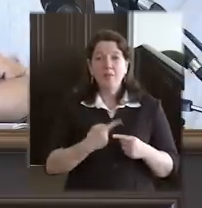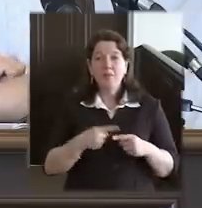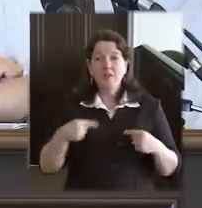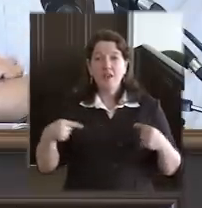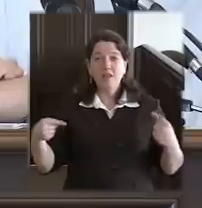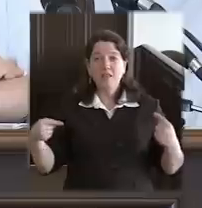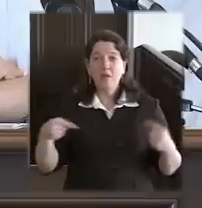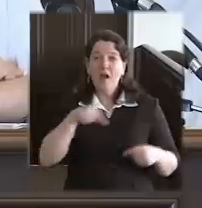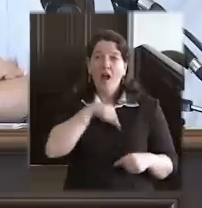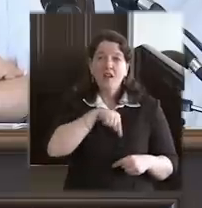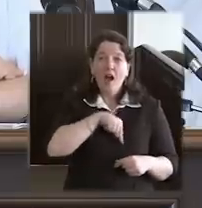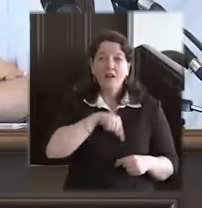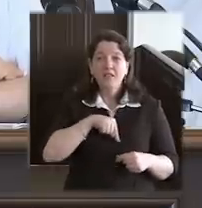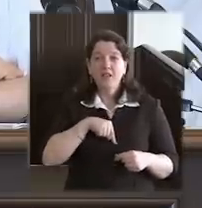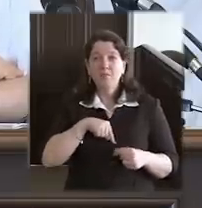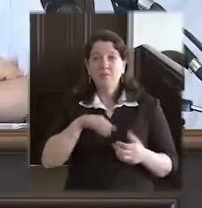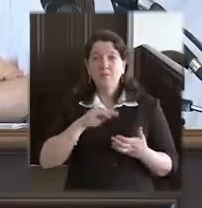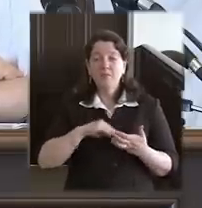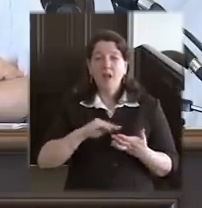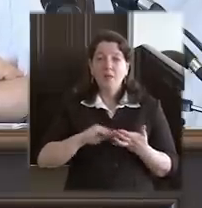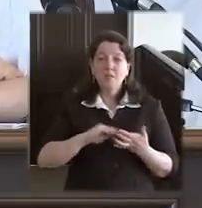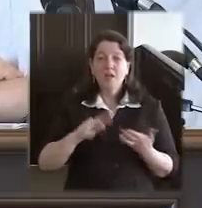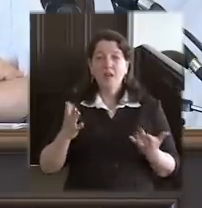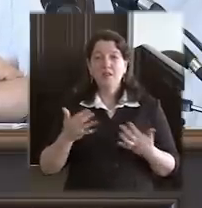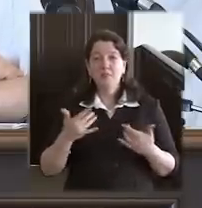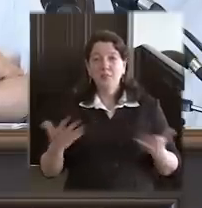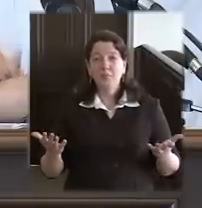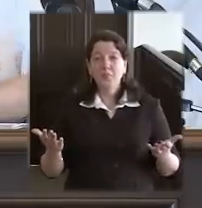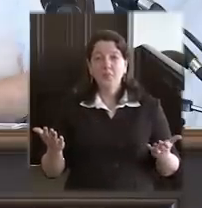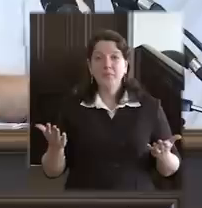не наделяли, всем чем угодно. В лучшем случае